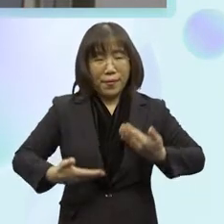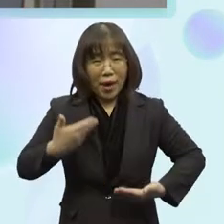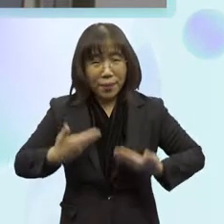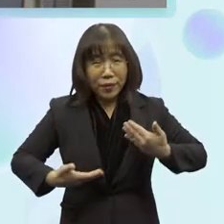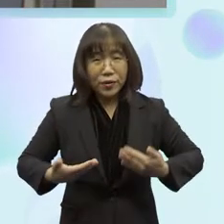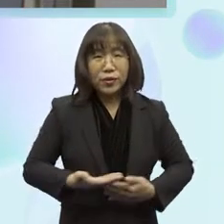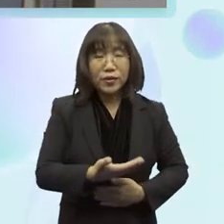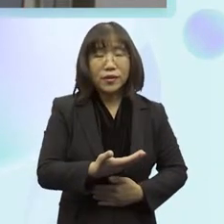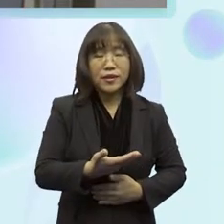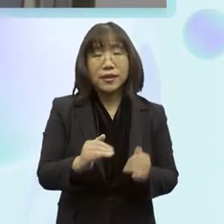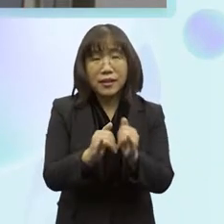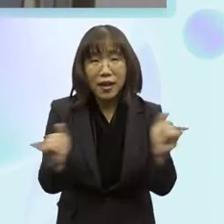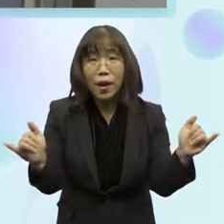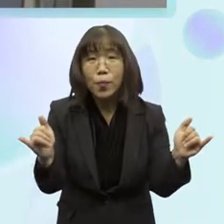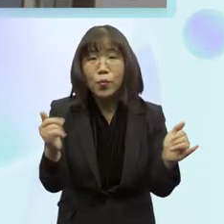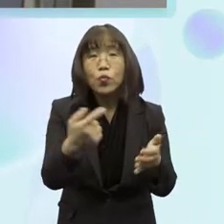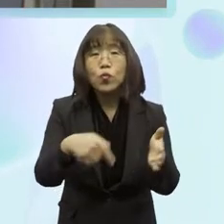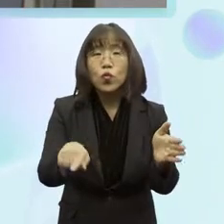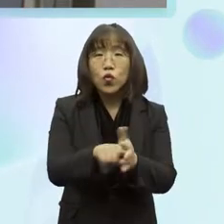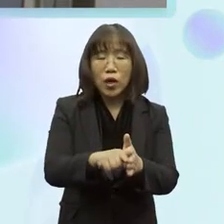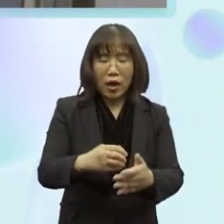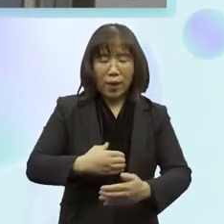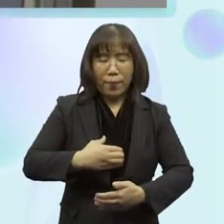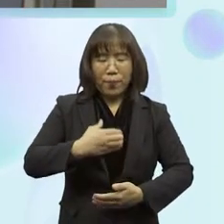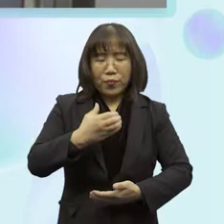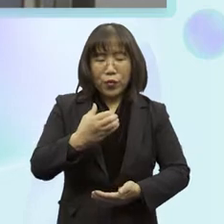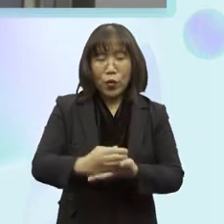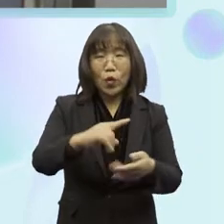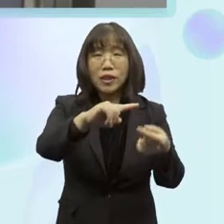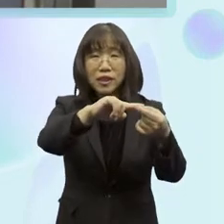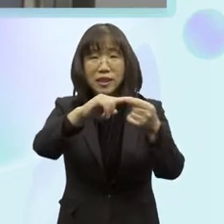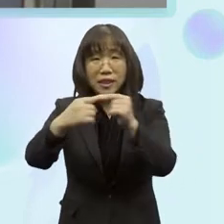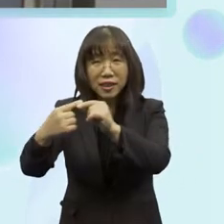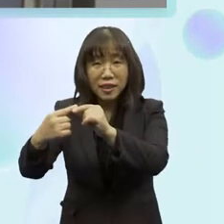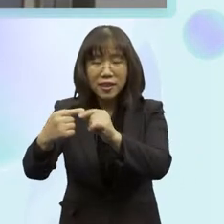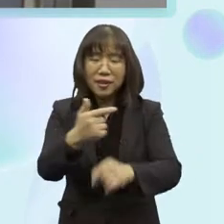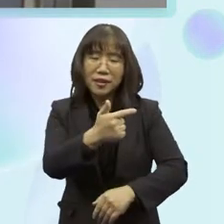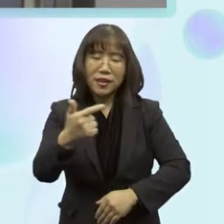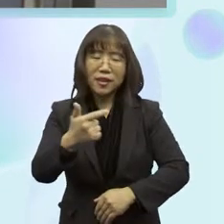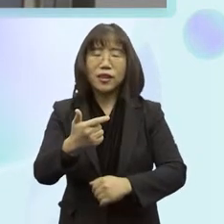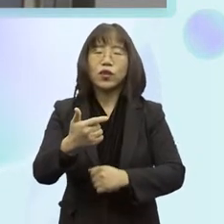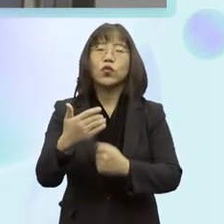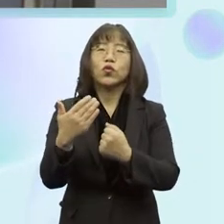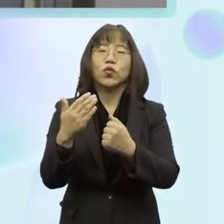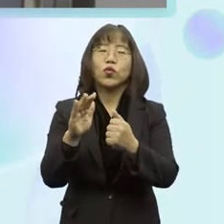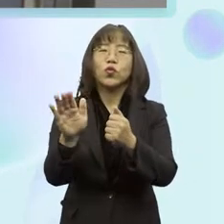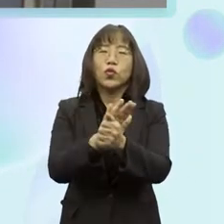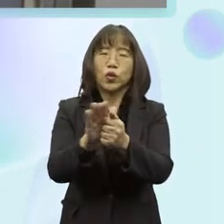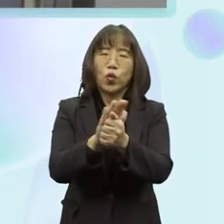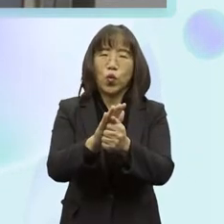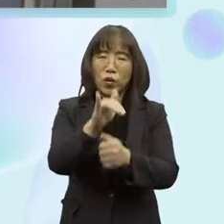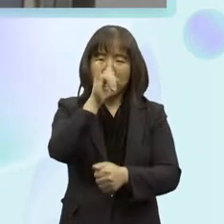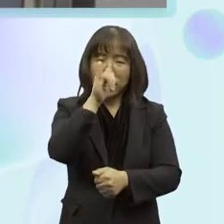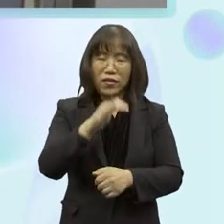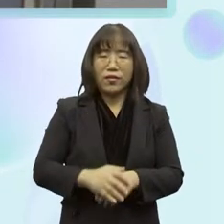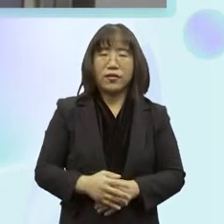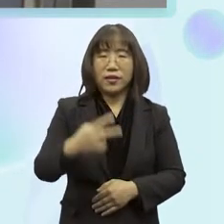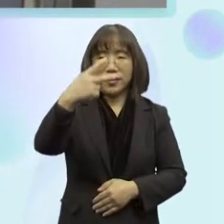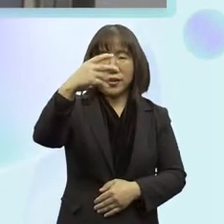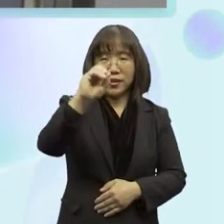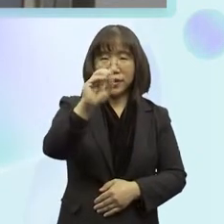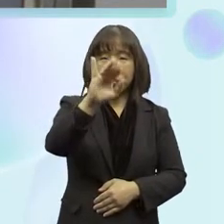바쁘게 살아가는 분들께 감성 넘치는 글귀는 적지 않은 위로를 주곤 하는데요. 강서구가 구립